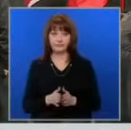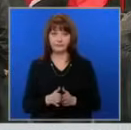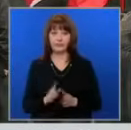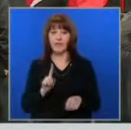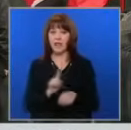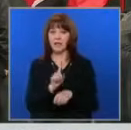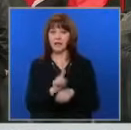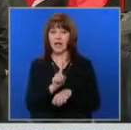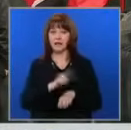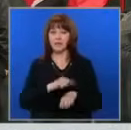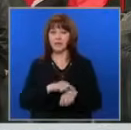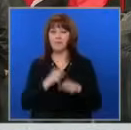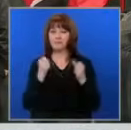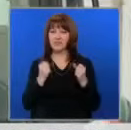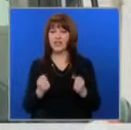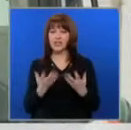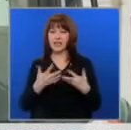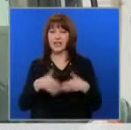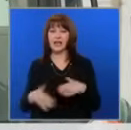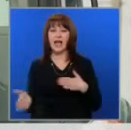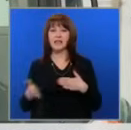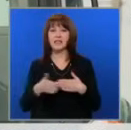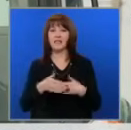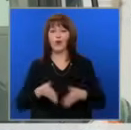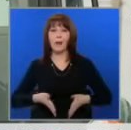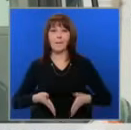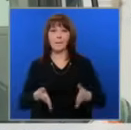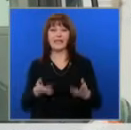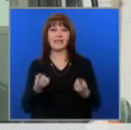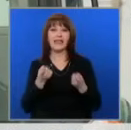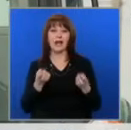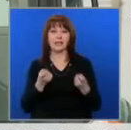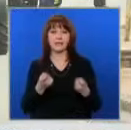В 11 часа тежкотоварна техника затвори пътя за Гърция.